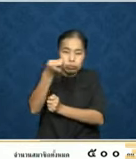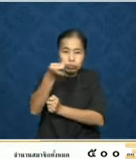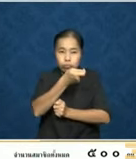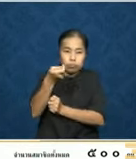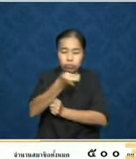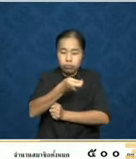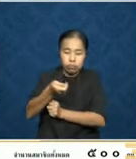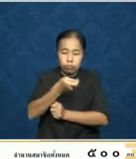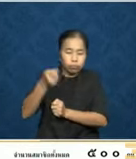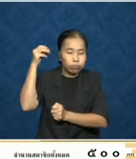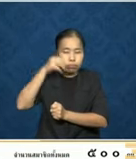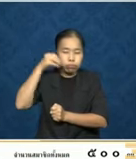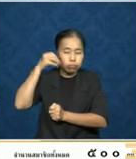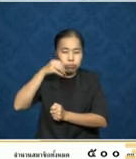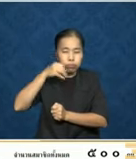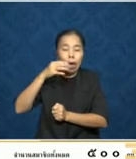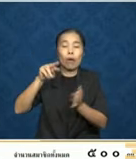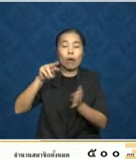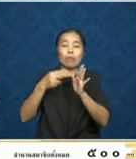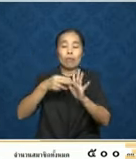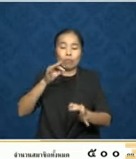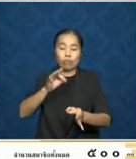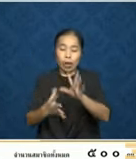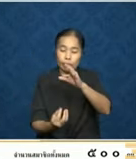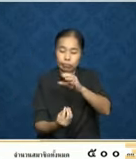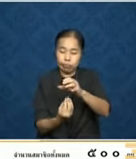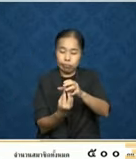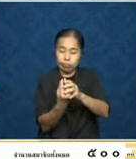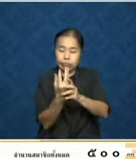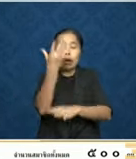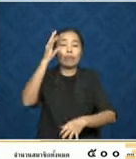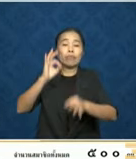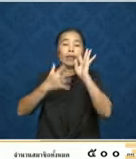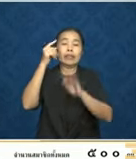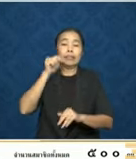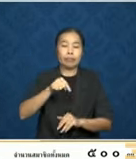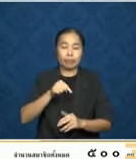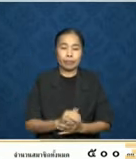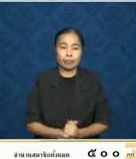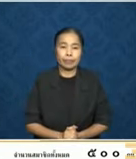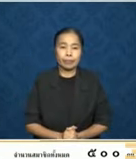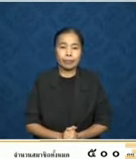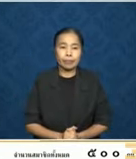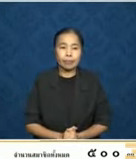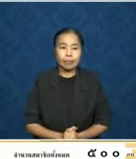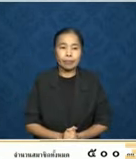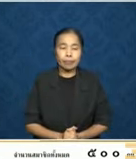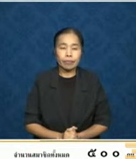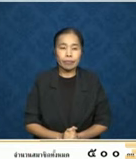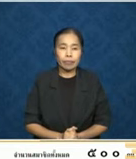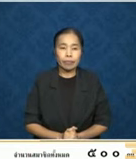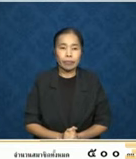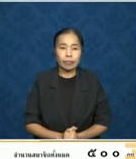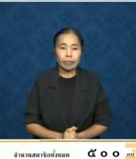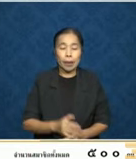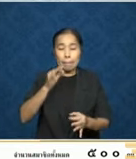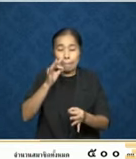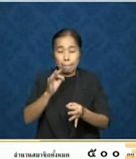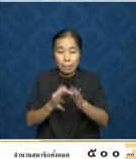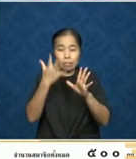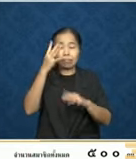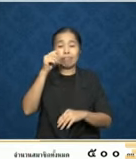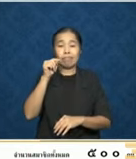ไม่ถ้วนกับการเกิดไฟไหม้กับบ่อขยะแพร่กระสาใหม่แห่งนี้ค่ะ ท่านประธานคะการเผาไหม้